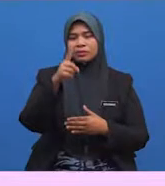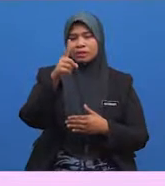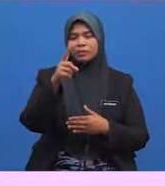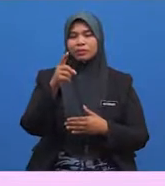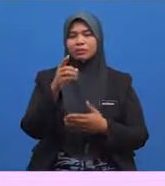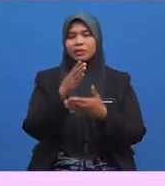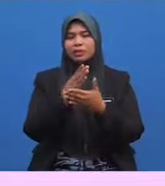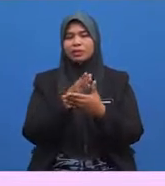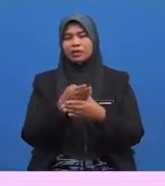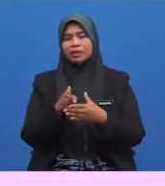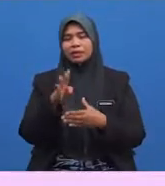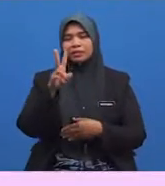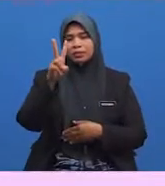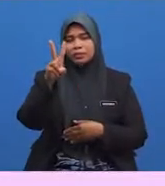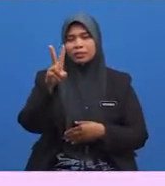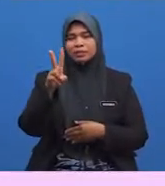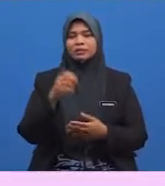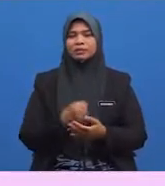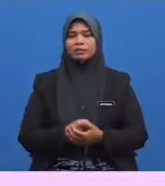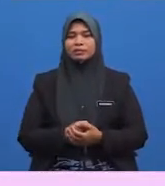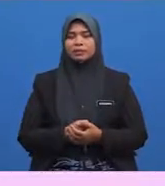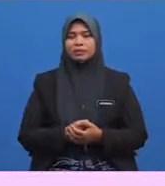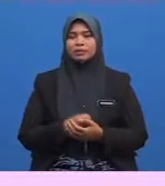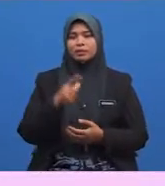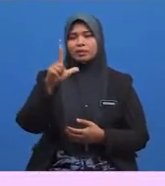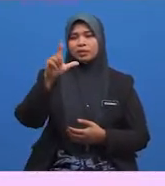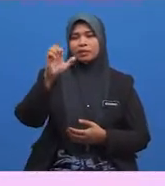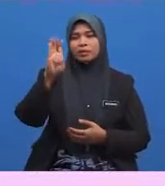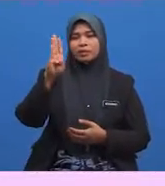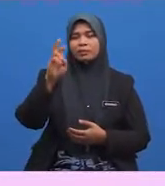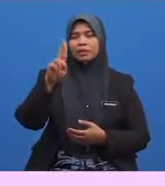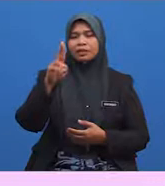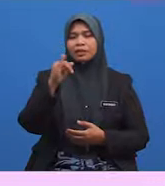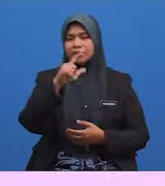2πj dan lebarnya ialah jejari.